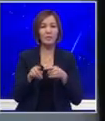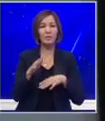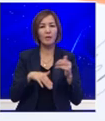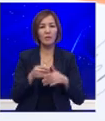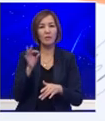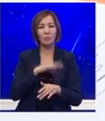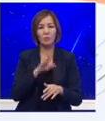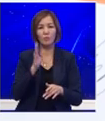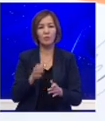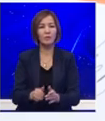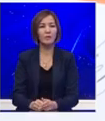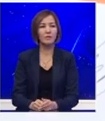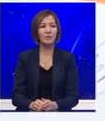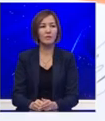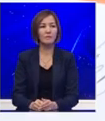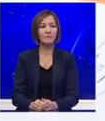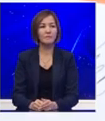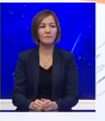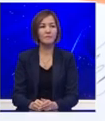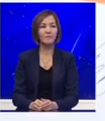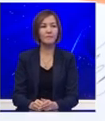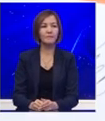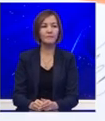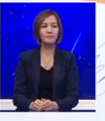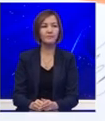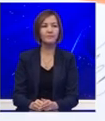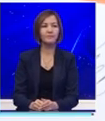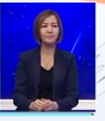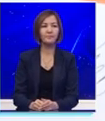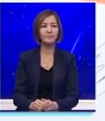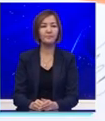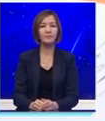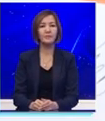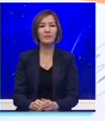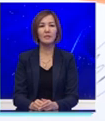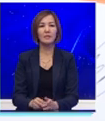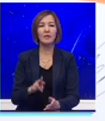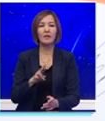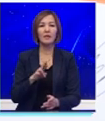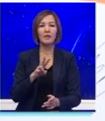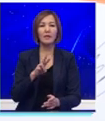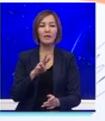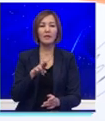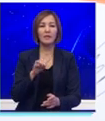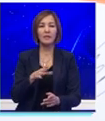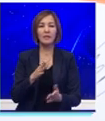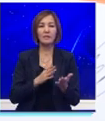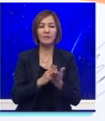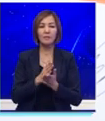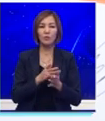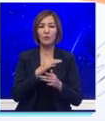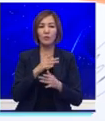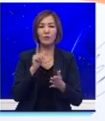болады. Данная школа программирования дает очень большие возможности учащимся. Яндекс қызметтері көптеген күнделікті міндеттер